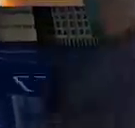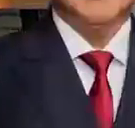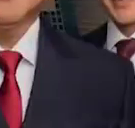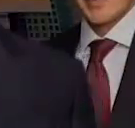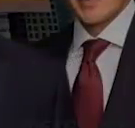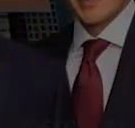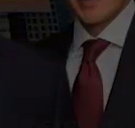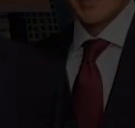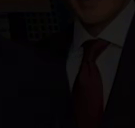2019 i